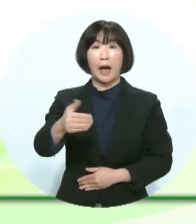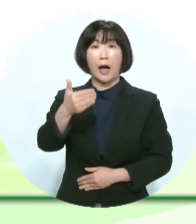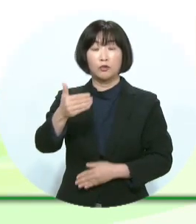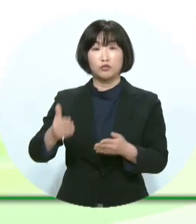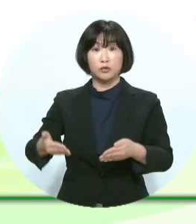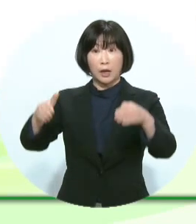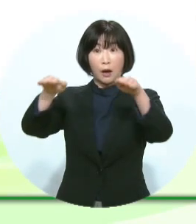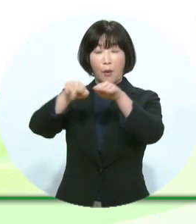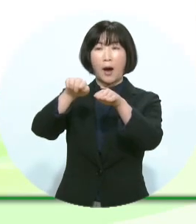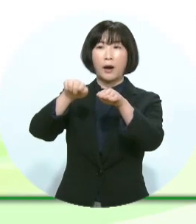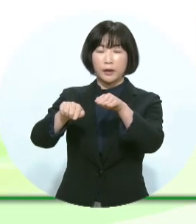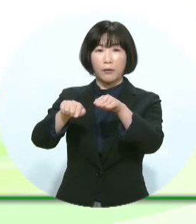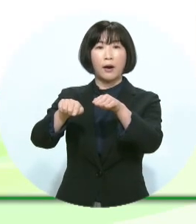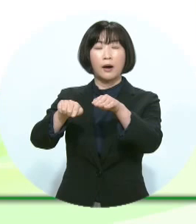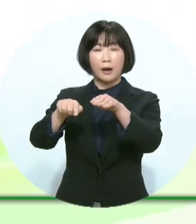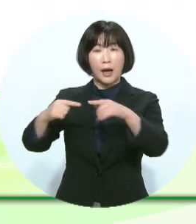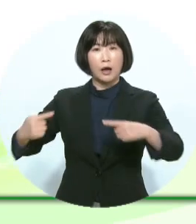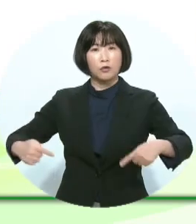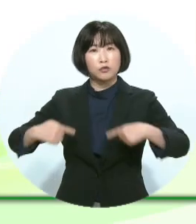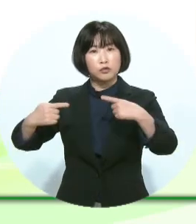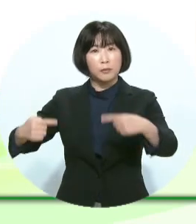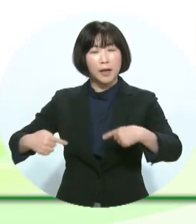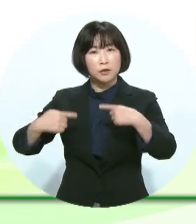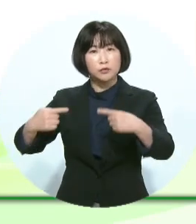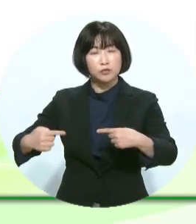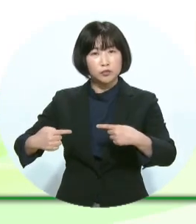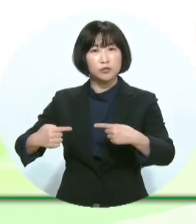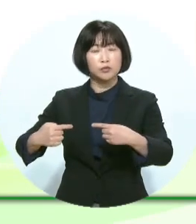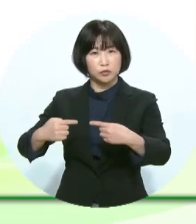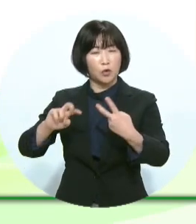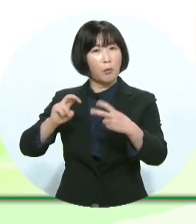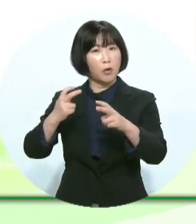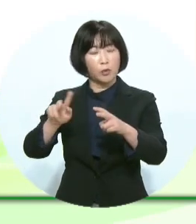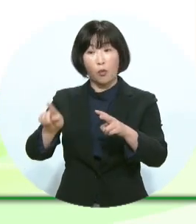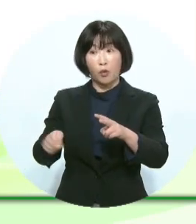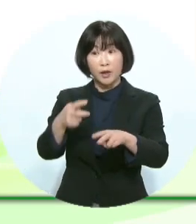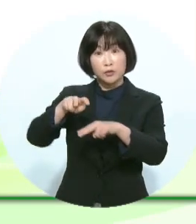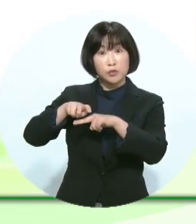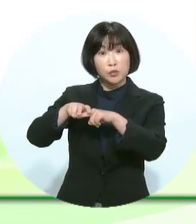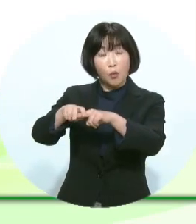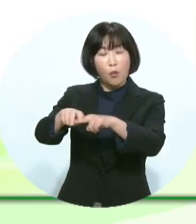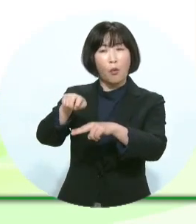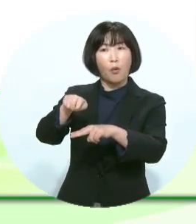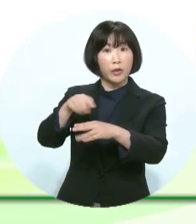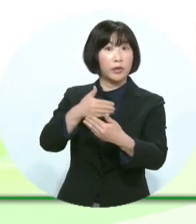は自動走行の車椅子ロボット体験イベントが行われます。